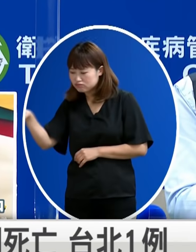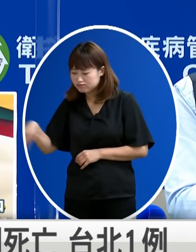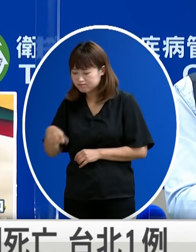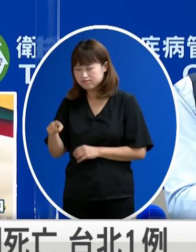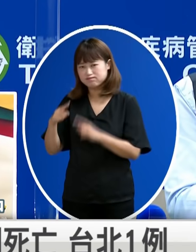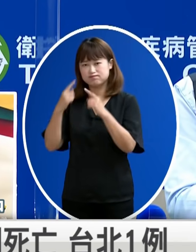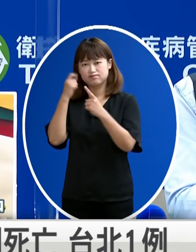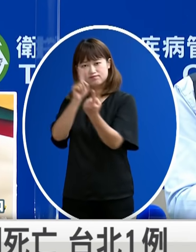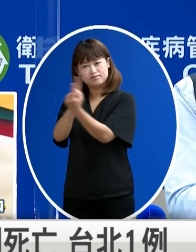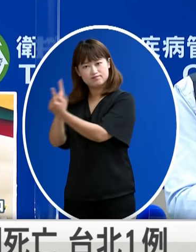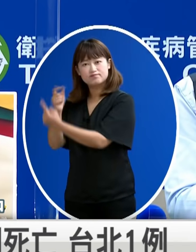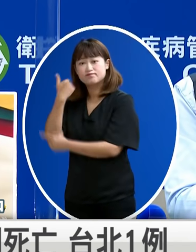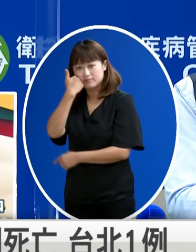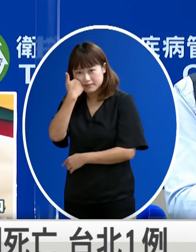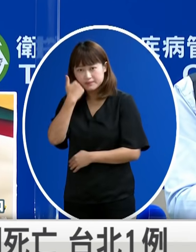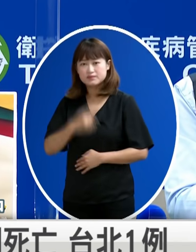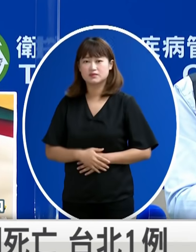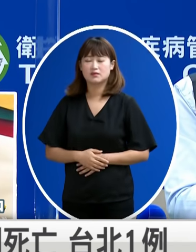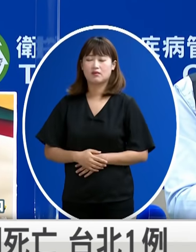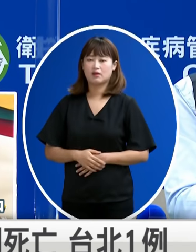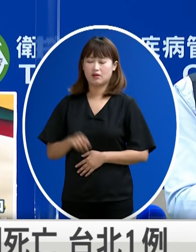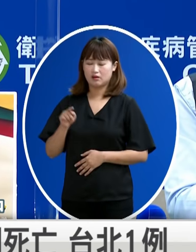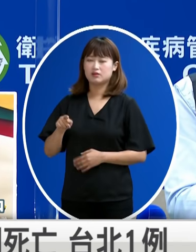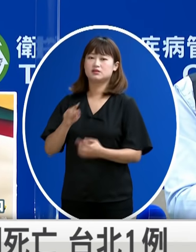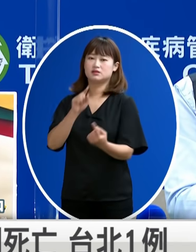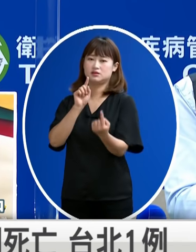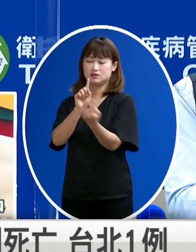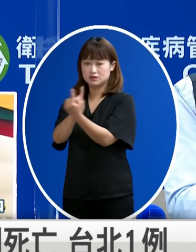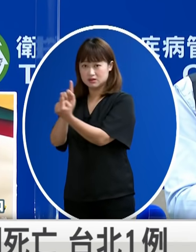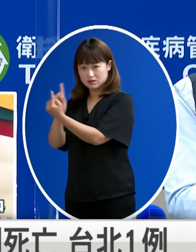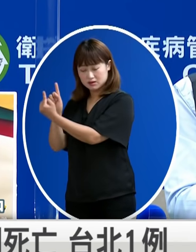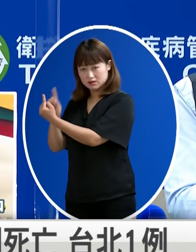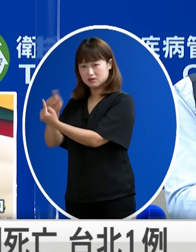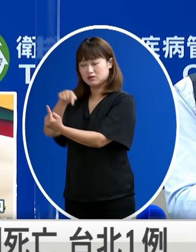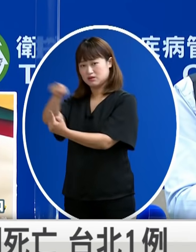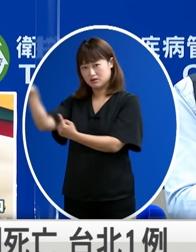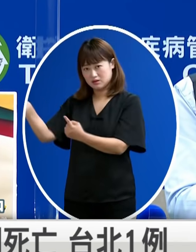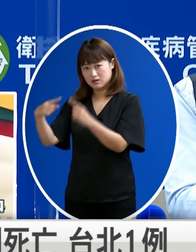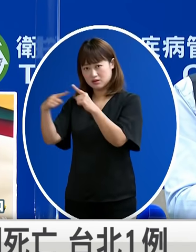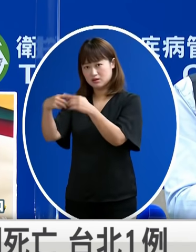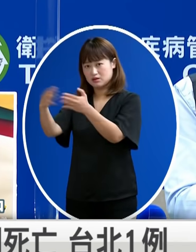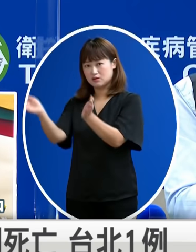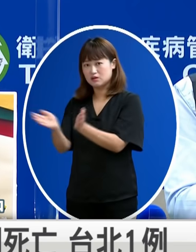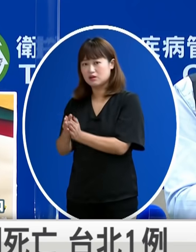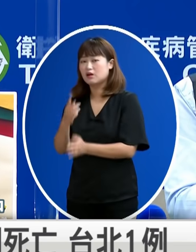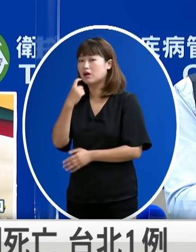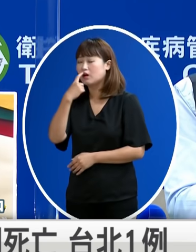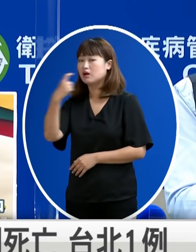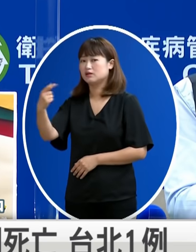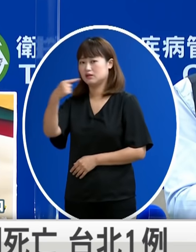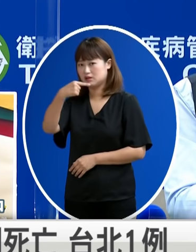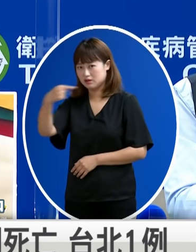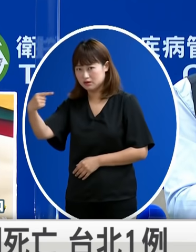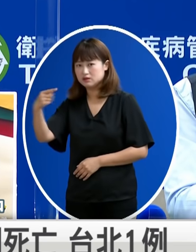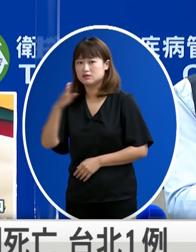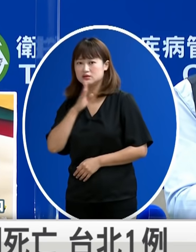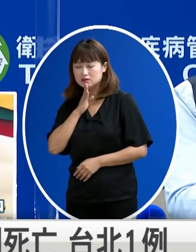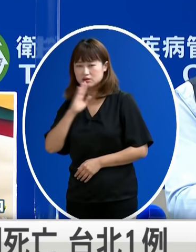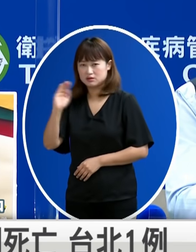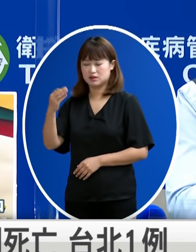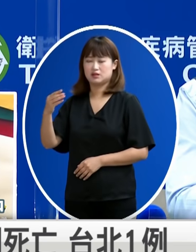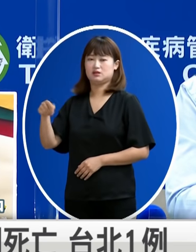围的人都是全部都是阴性的，不过看起来他检验好像这个抗体是阳性